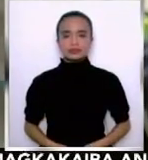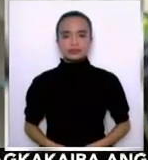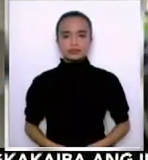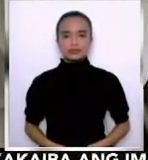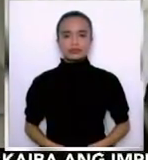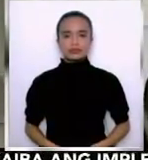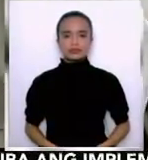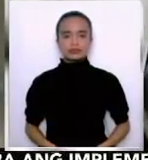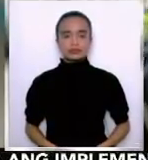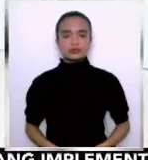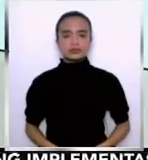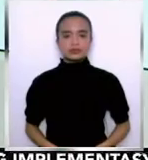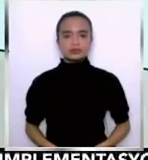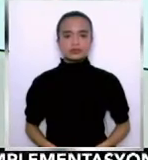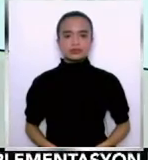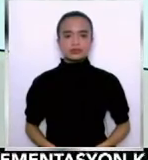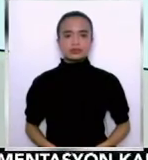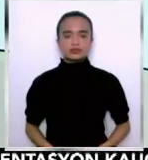24 oras.